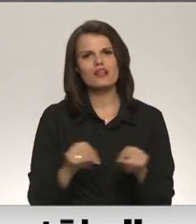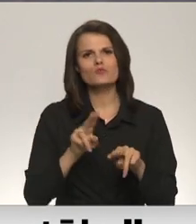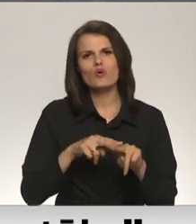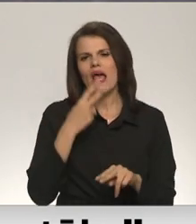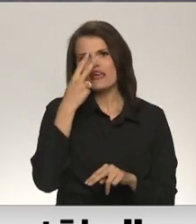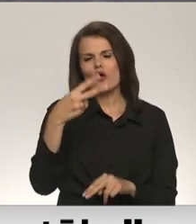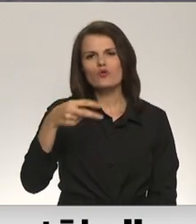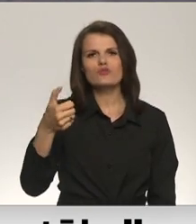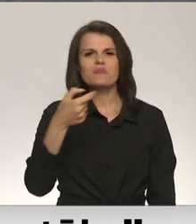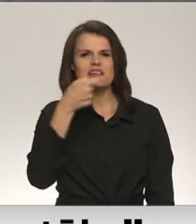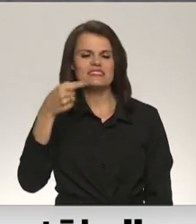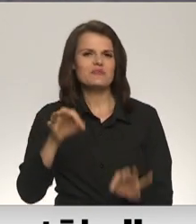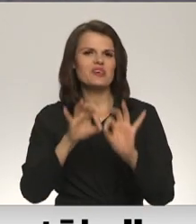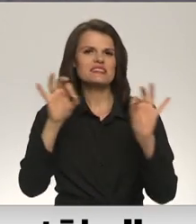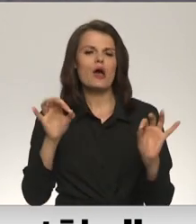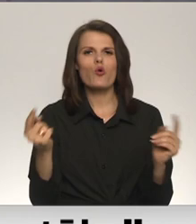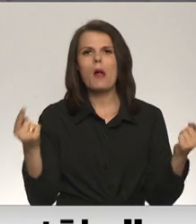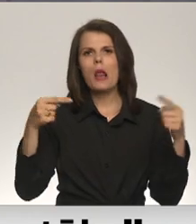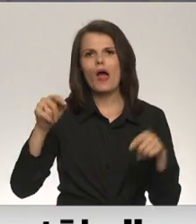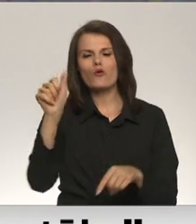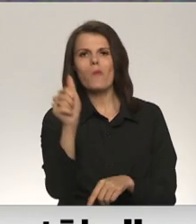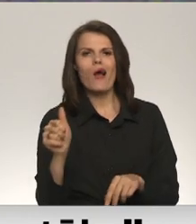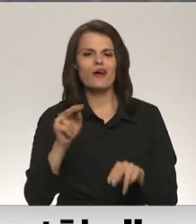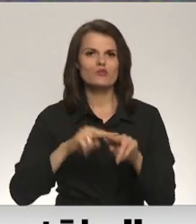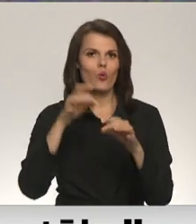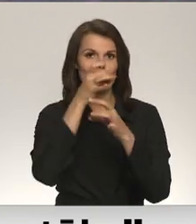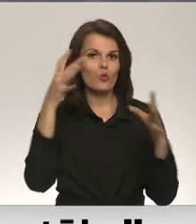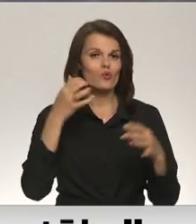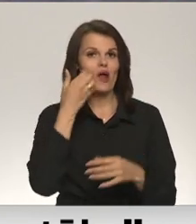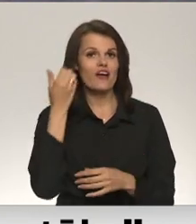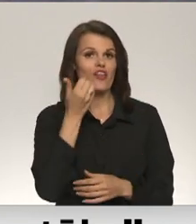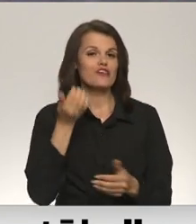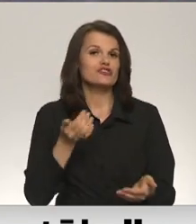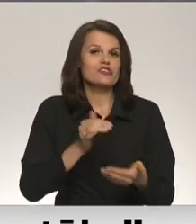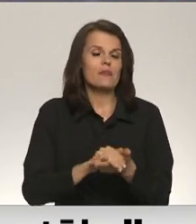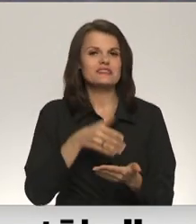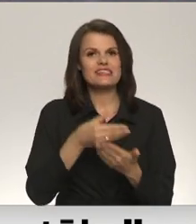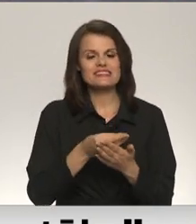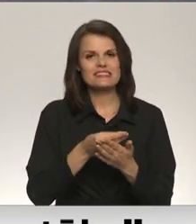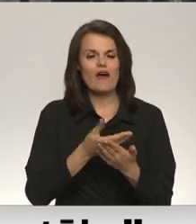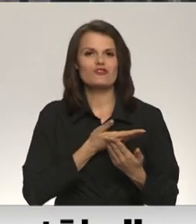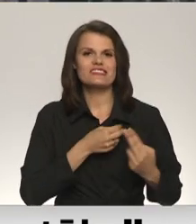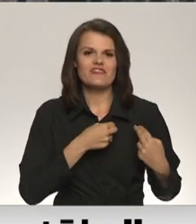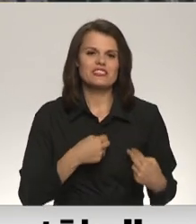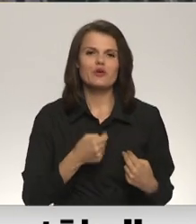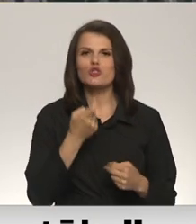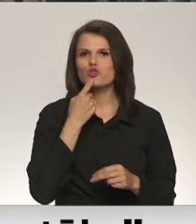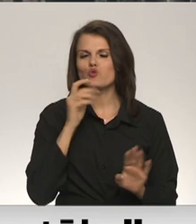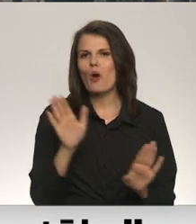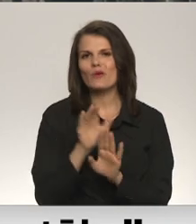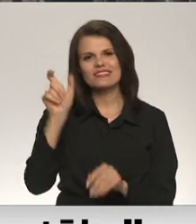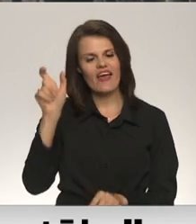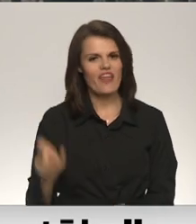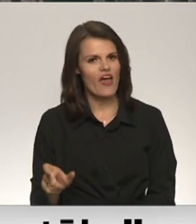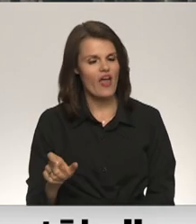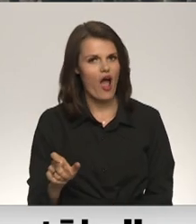mākslā un kultūrā, kad izcilais gleznotājs iepazina savu dzīvesbiedri, somu dziedātāju Elliju Forseli. No durbis